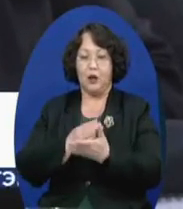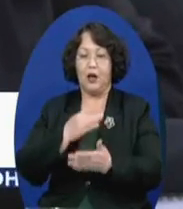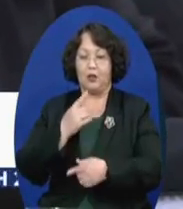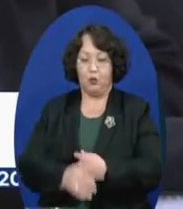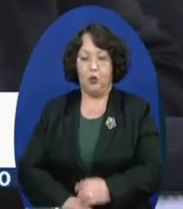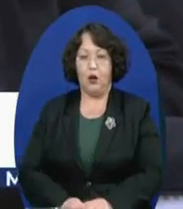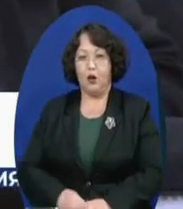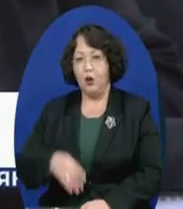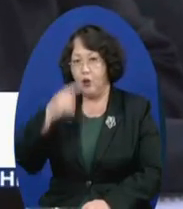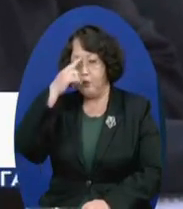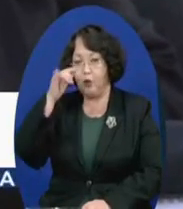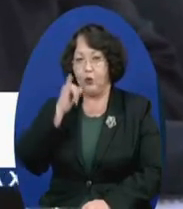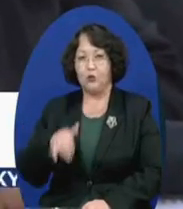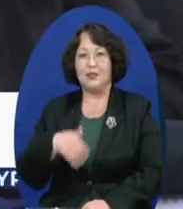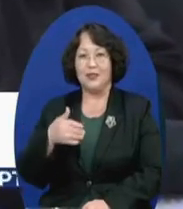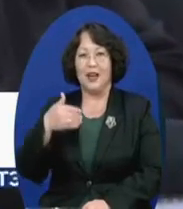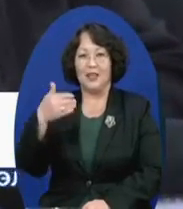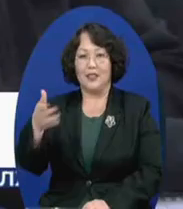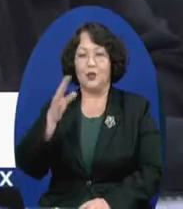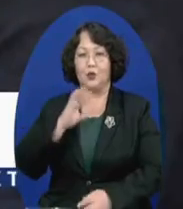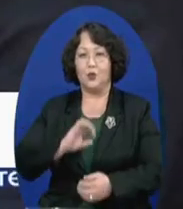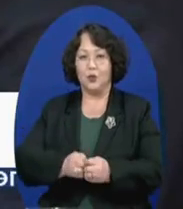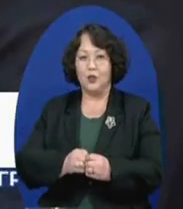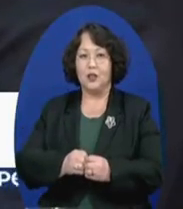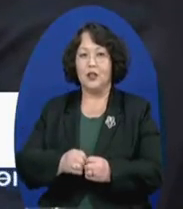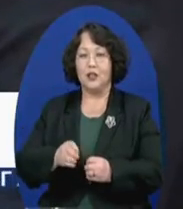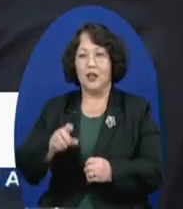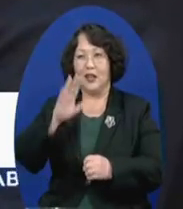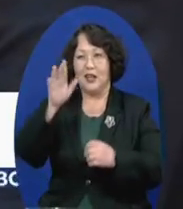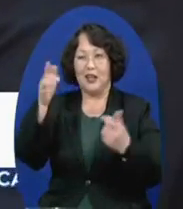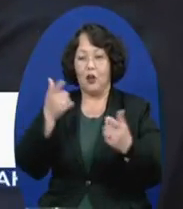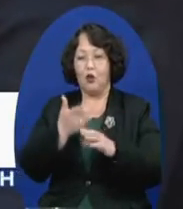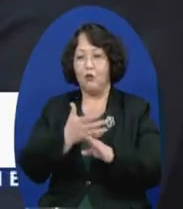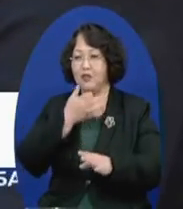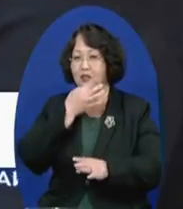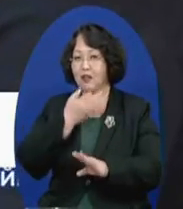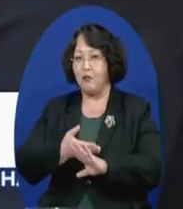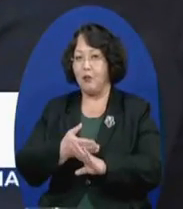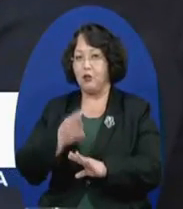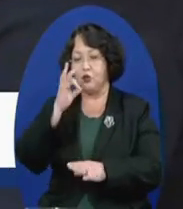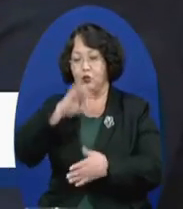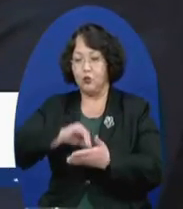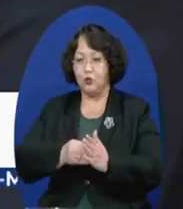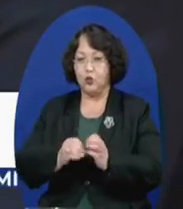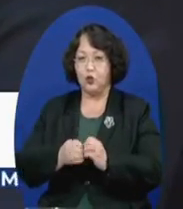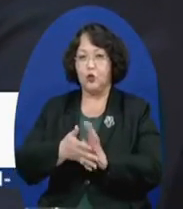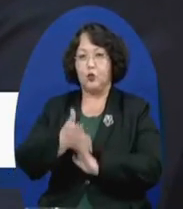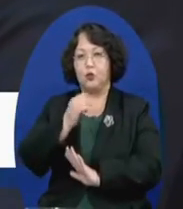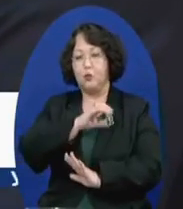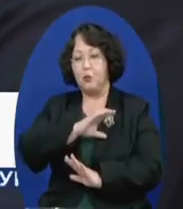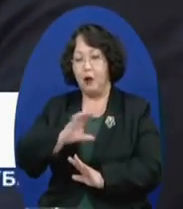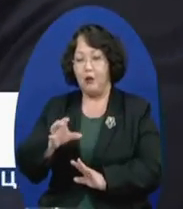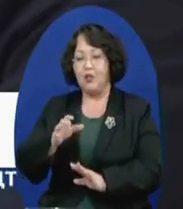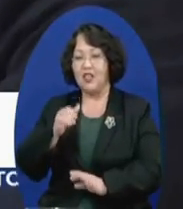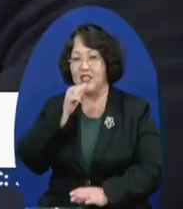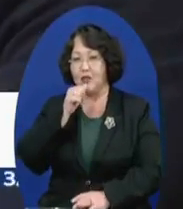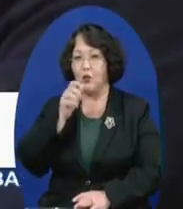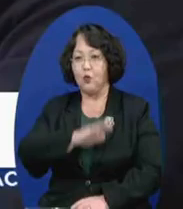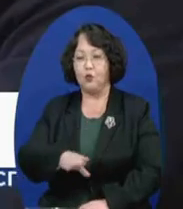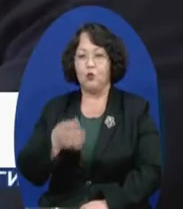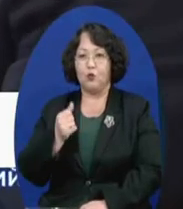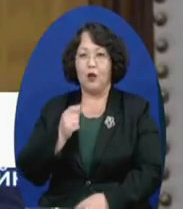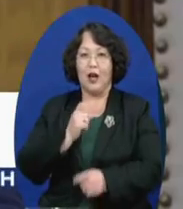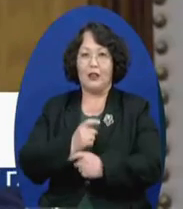дурдлаа. Монгол улсын хувьд цаашид учирч болох эрсдлээс хамгаалахын тулд төсвийн байгууллагууд хэмнэлт хийх хүүхдийн мөнгө болон